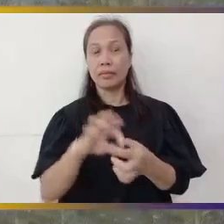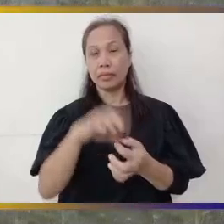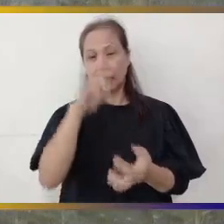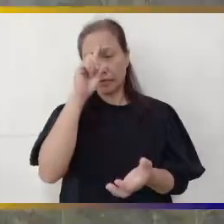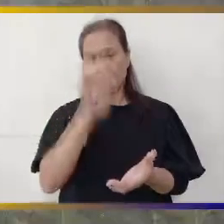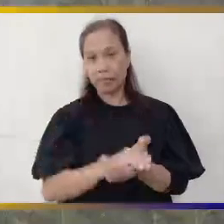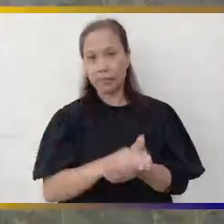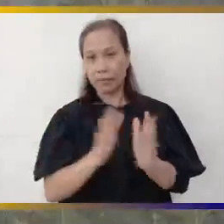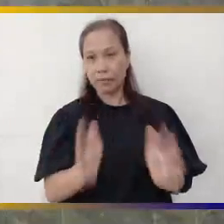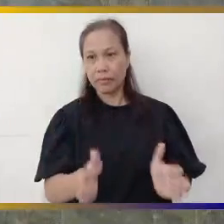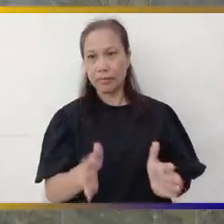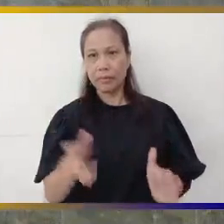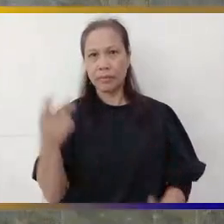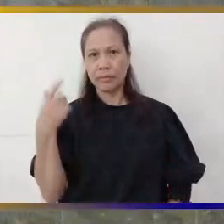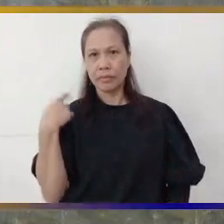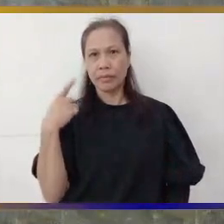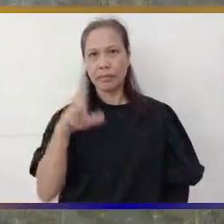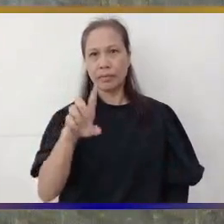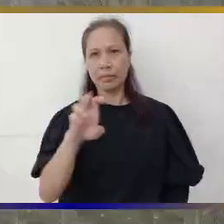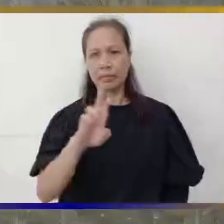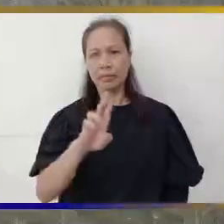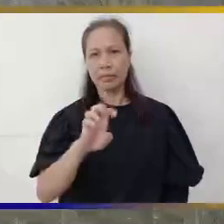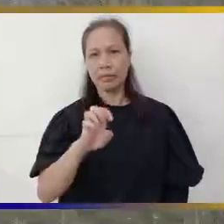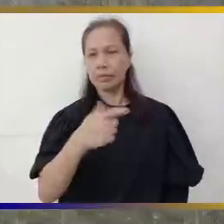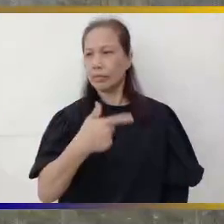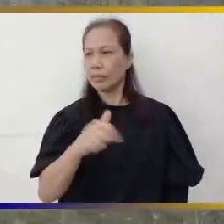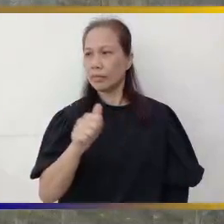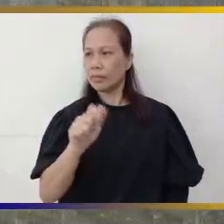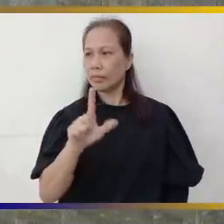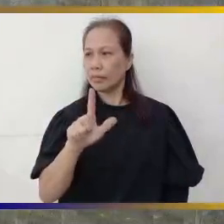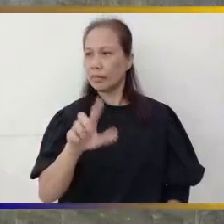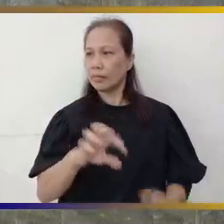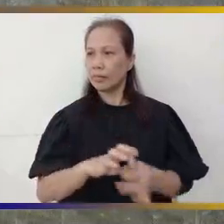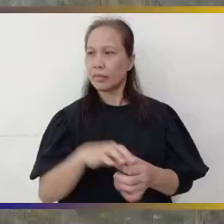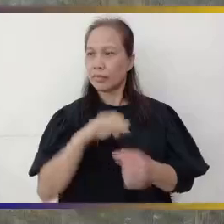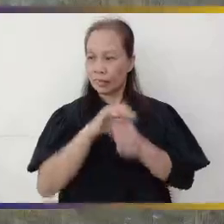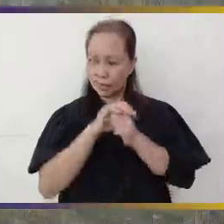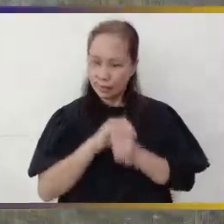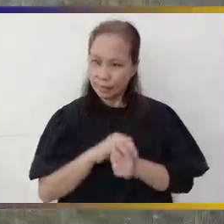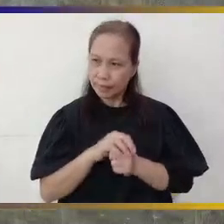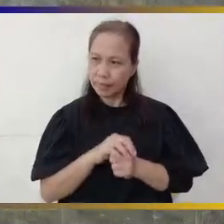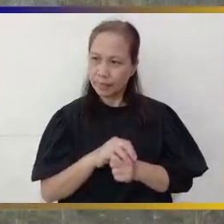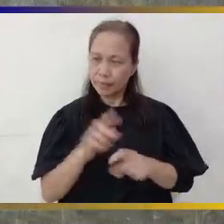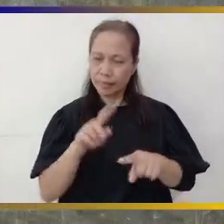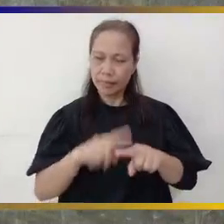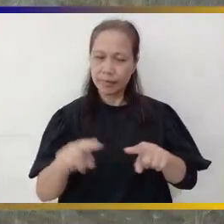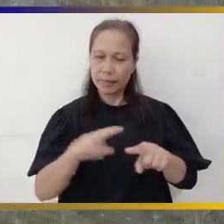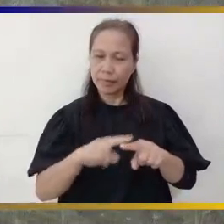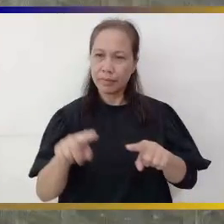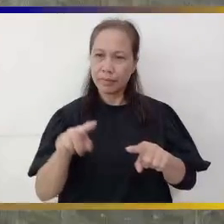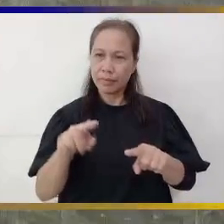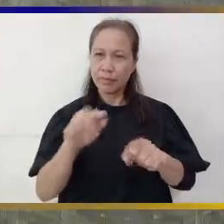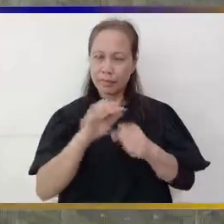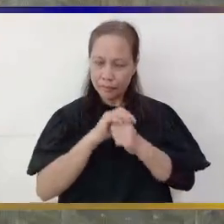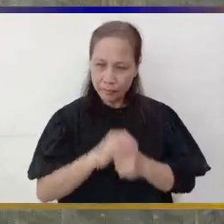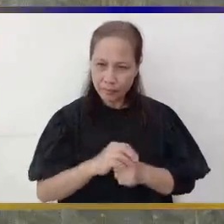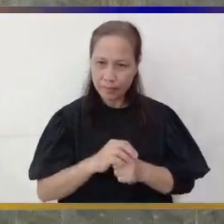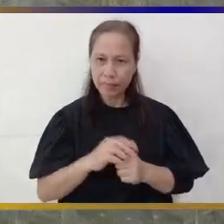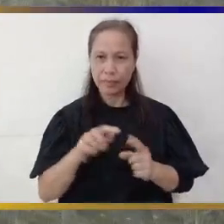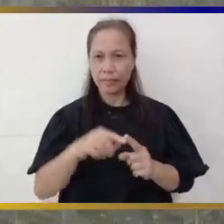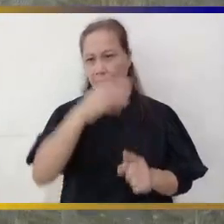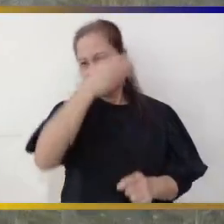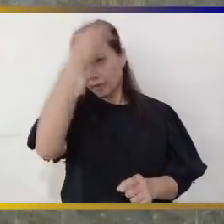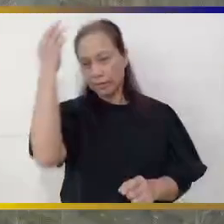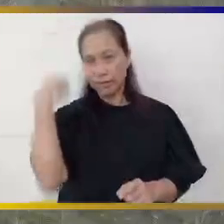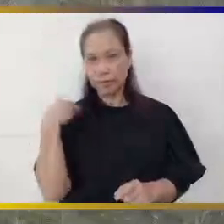Uh level of Worship Okay ah Iba ang worship nila kay Maria iba ang